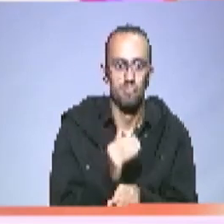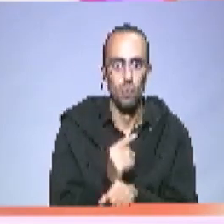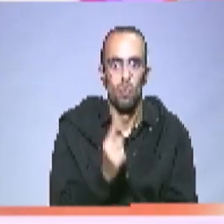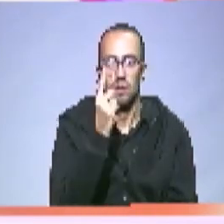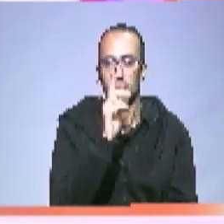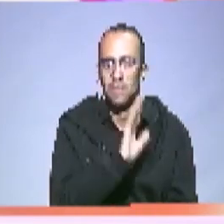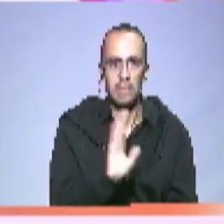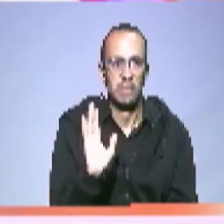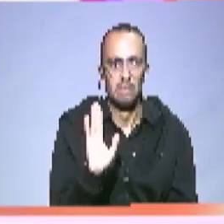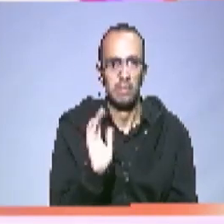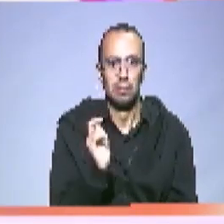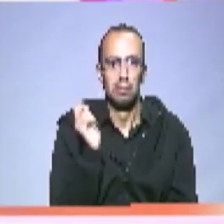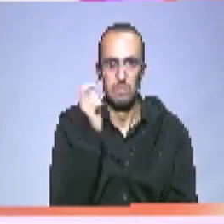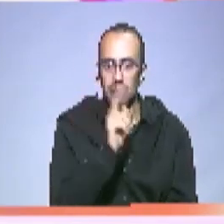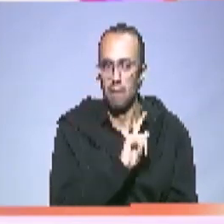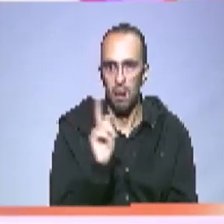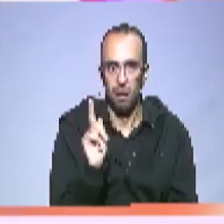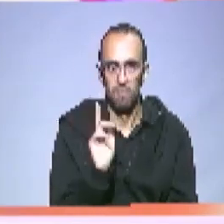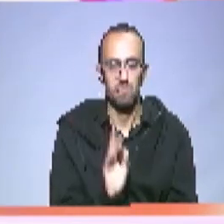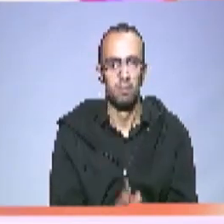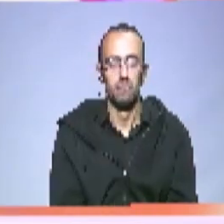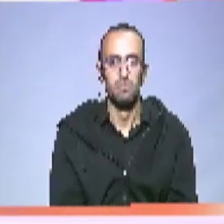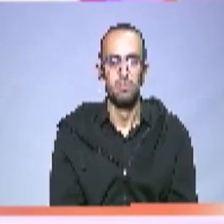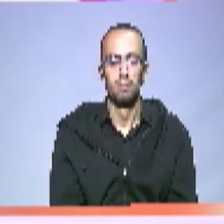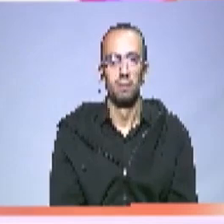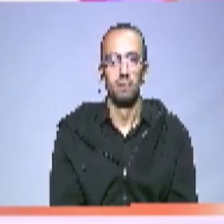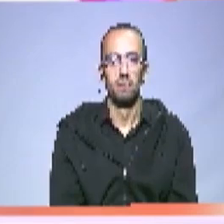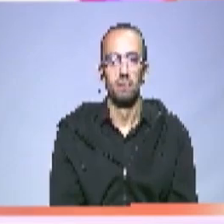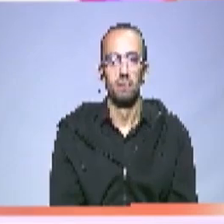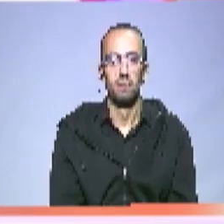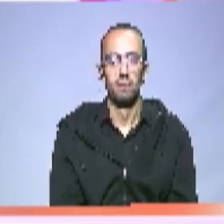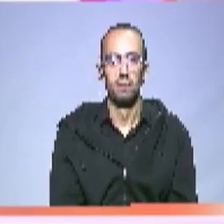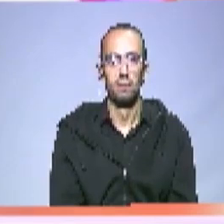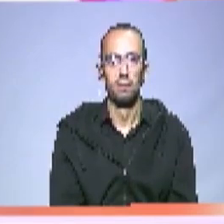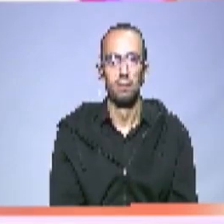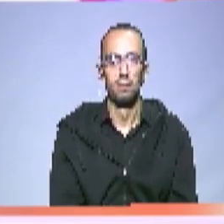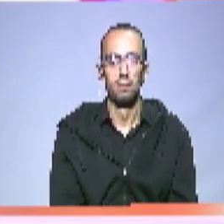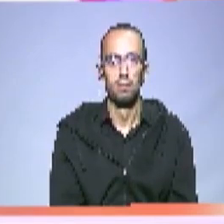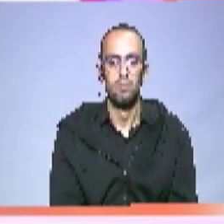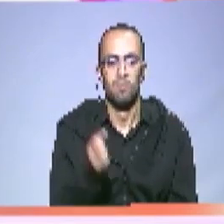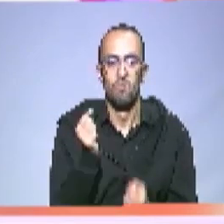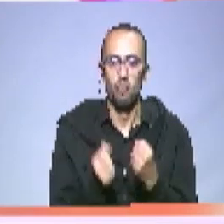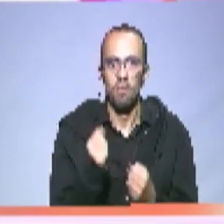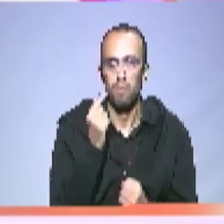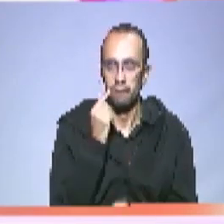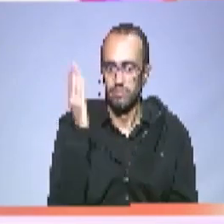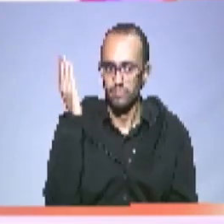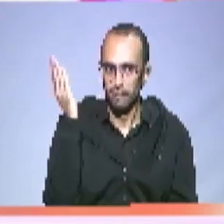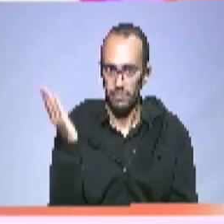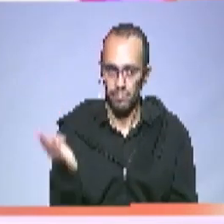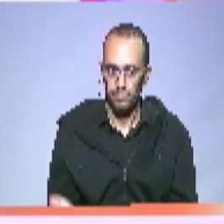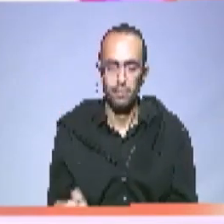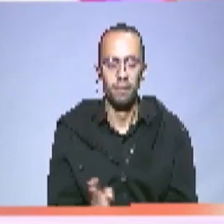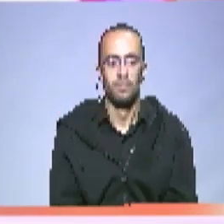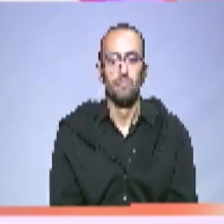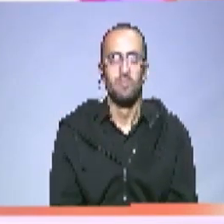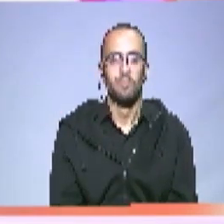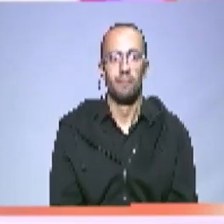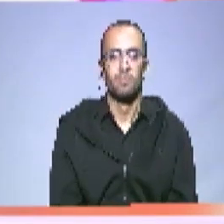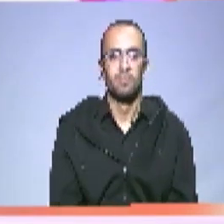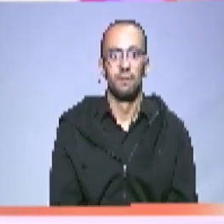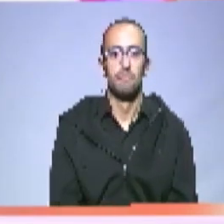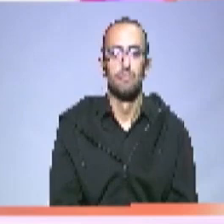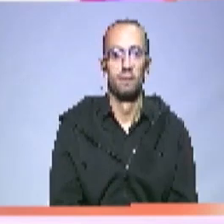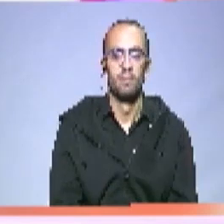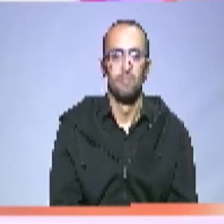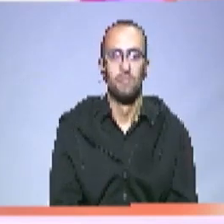فقط. ونشوف هتمشي الدنيا معانا إزاي. طيب هنبدأ في الملوخية الناشفة بالمشروم، والمقادير قدام حضراتكم على الشاشة. تمام.